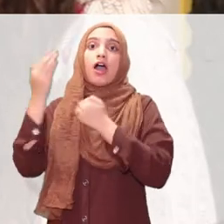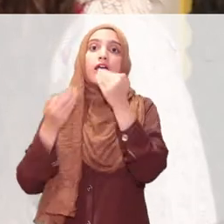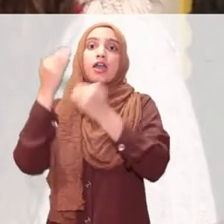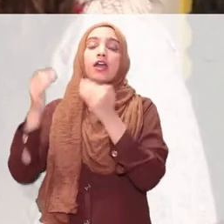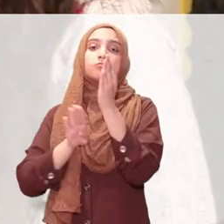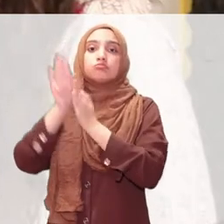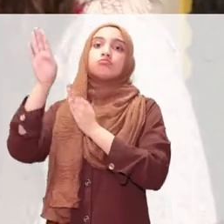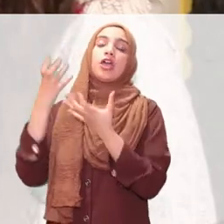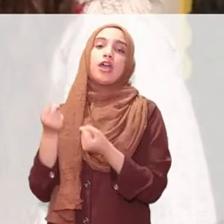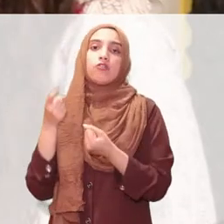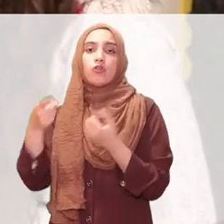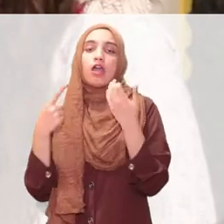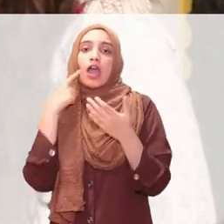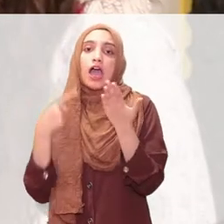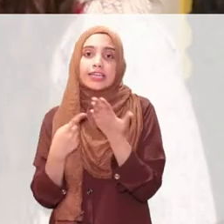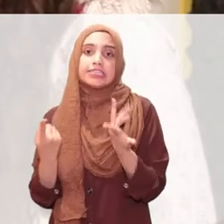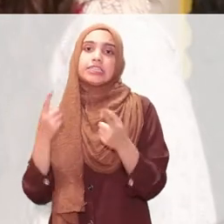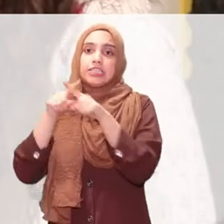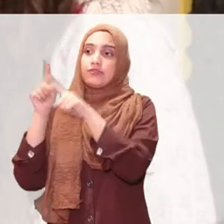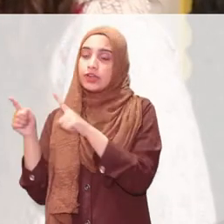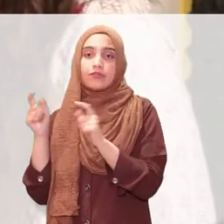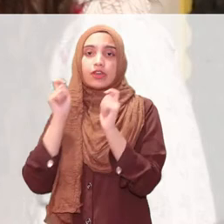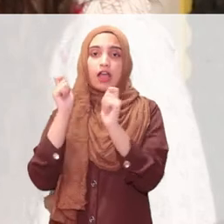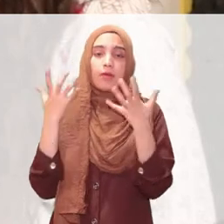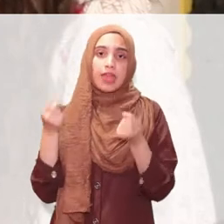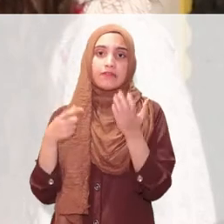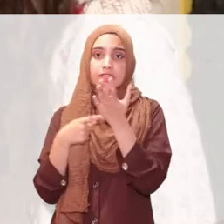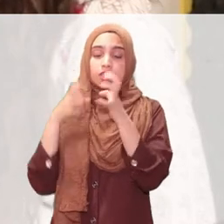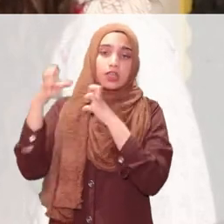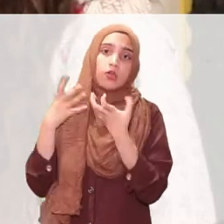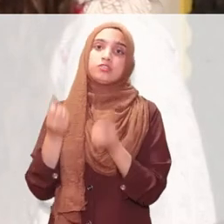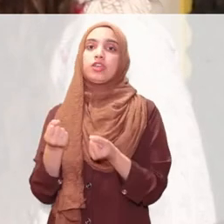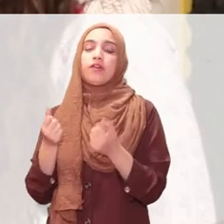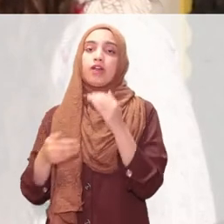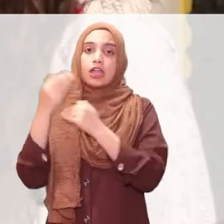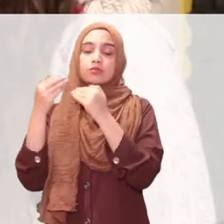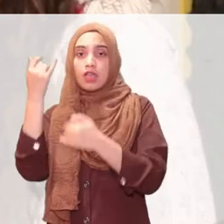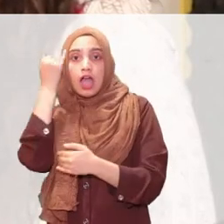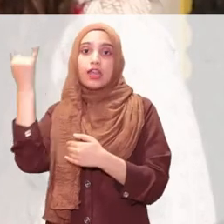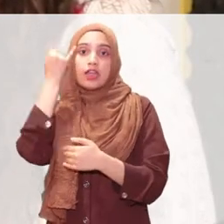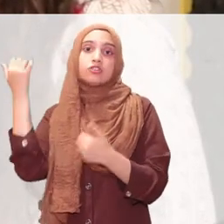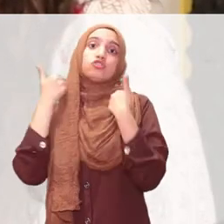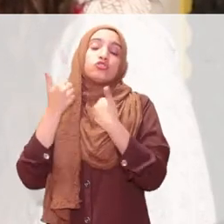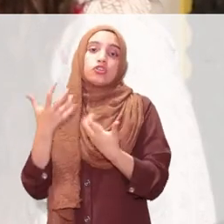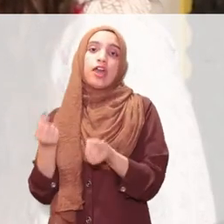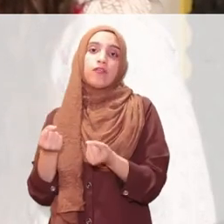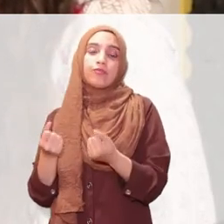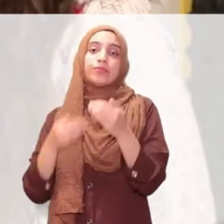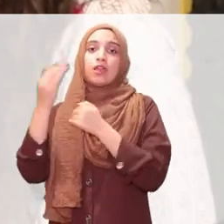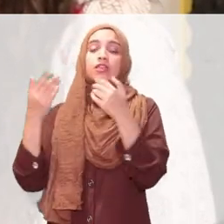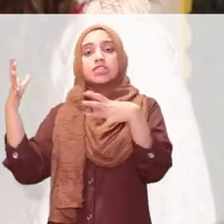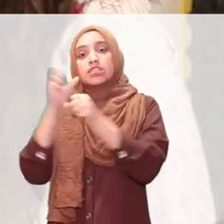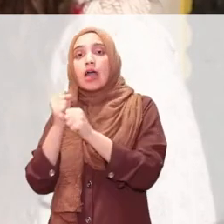कि चीनी बेसिक अब वहां पर काम पर शायद एंड ड्राप सदस्यीय इट्स ऑल थे बेसिक विविध सेम हीरोइन